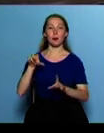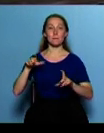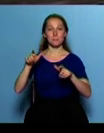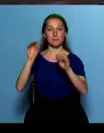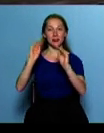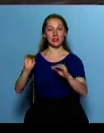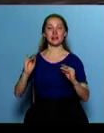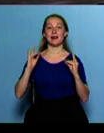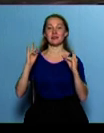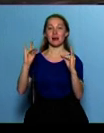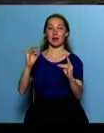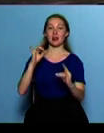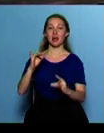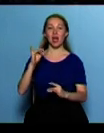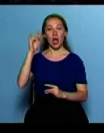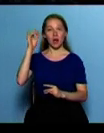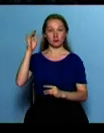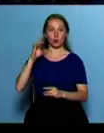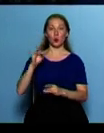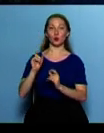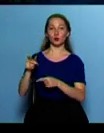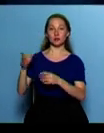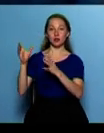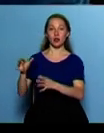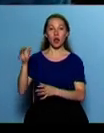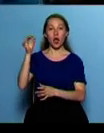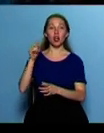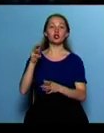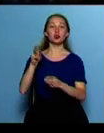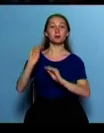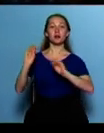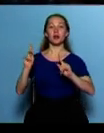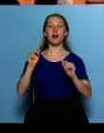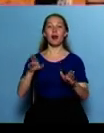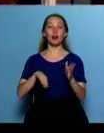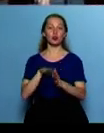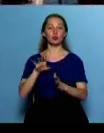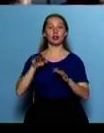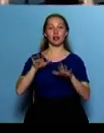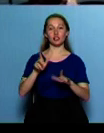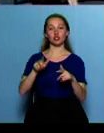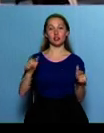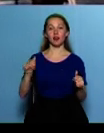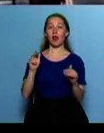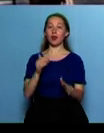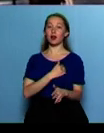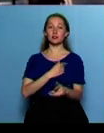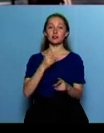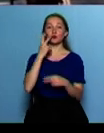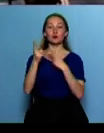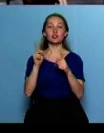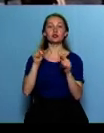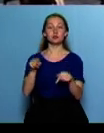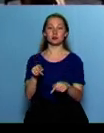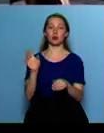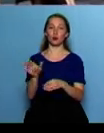поставили скамейки и урны. А чем наполнить это общественное пространство, решат уже жители. Какой бы хотели видеть эту площадку? Видим, что с ребенком